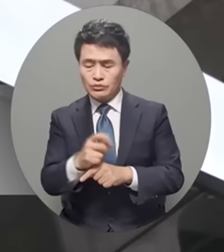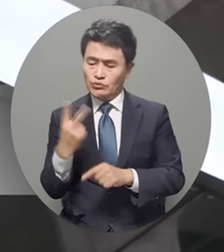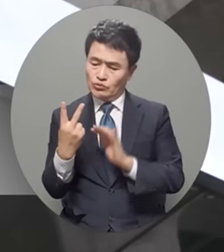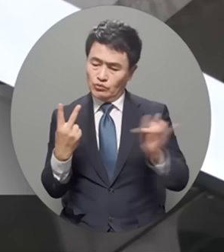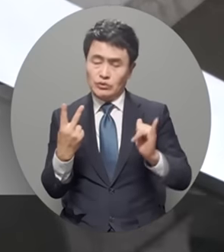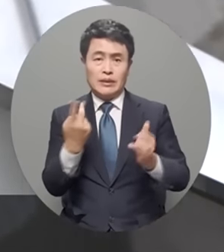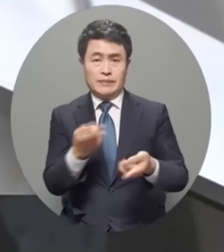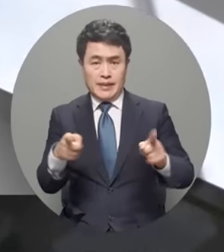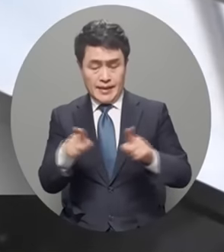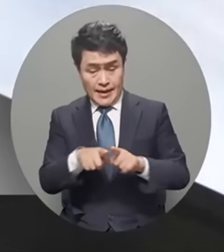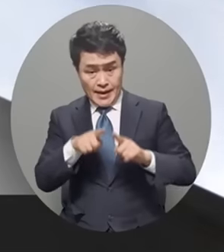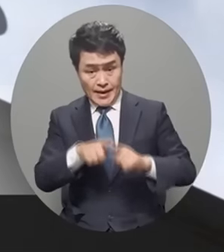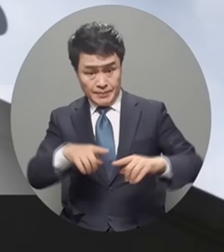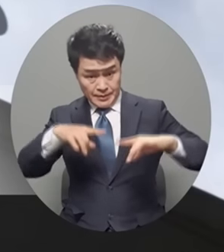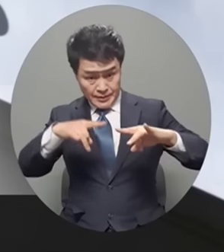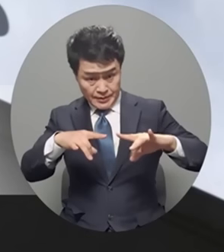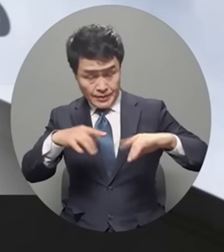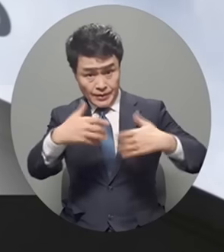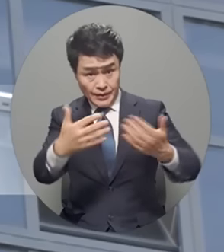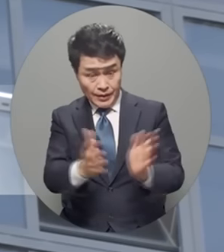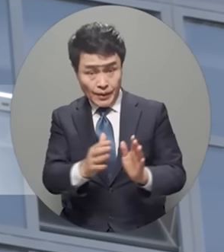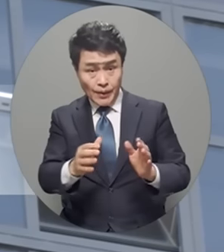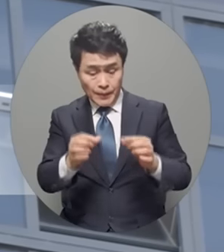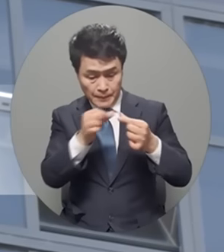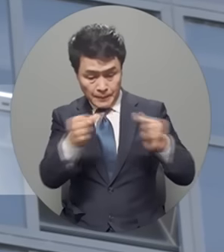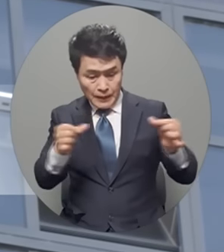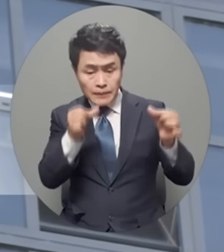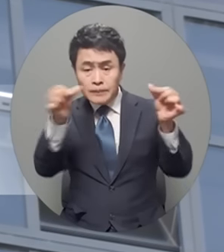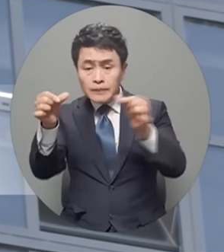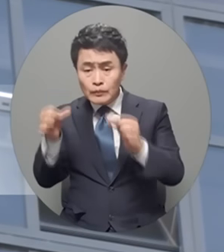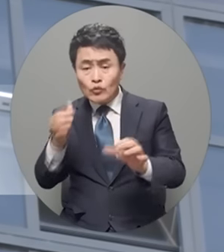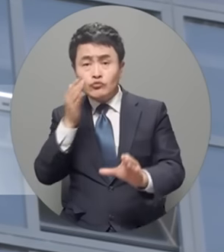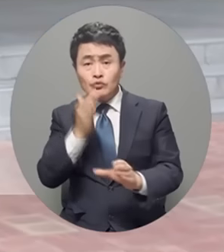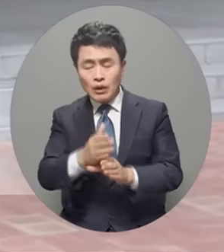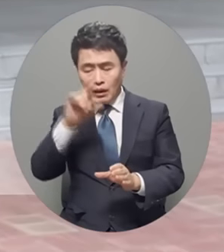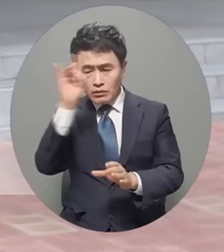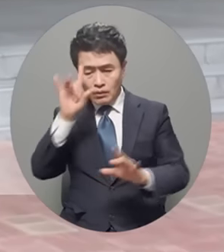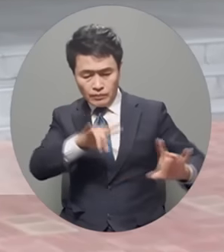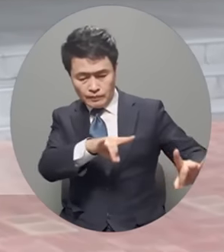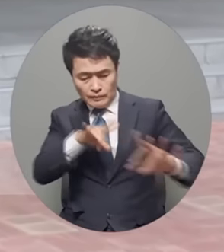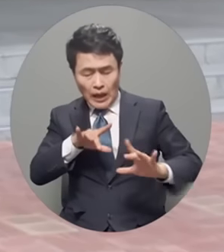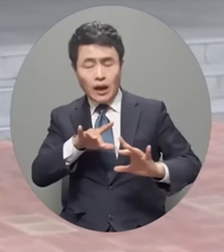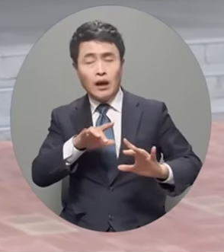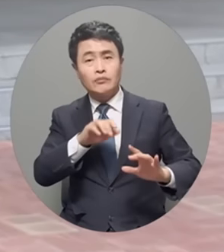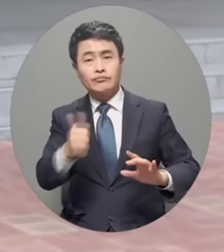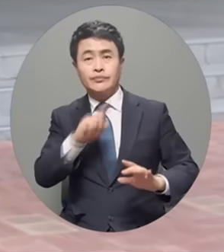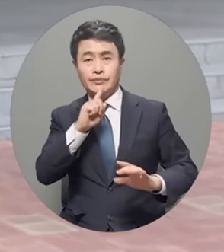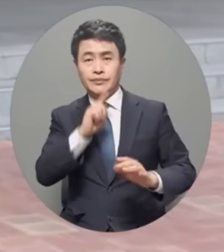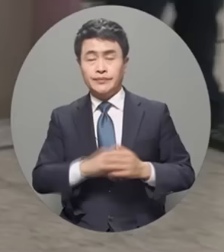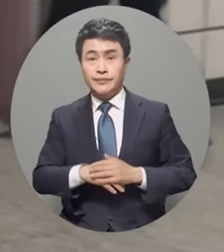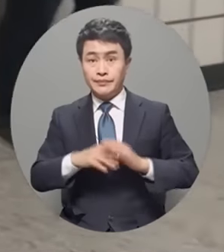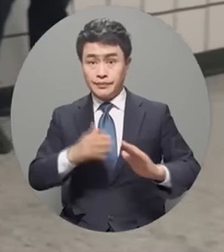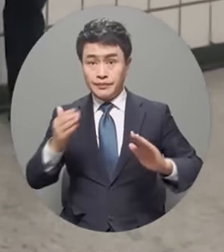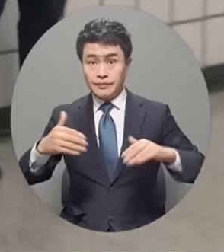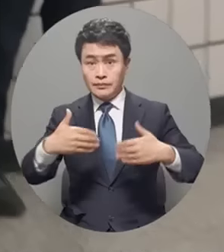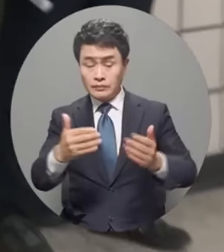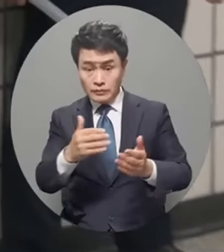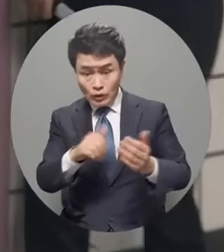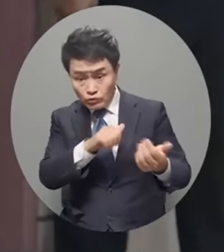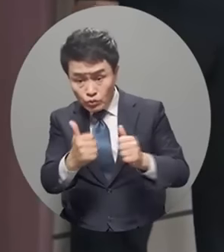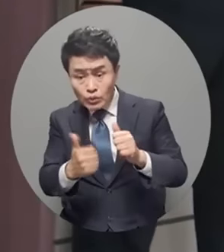함께 배전반 내 케이블 표시 스티커를 부착하는 작업을 하다 감전된 것으로 파악했습니다. 공사는 사고가